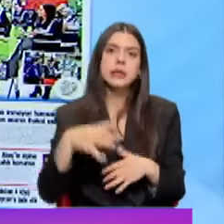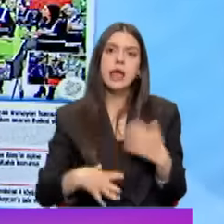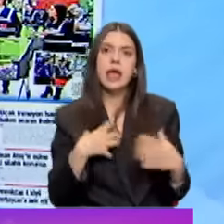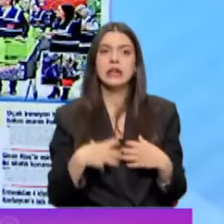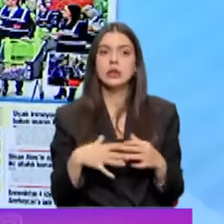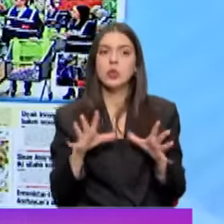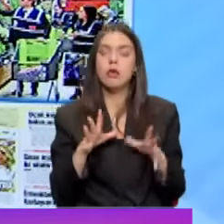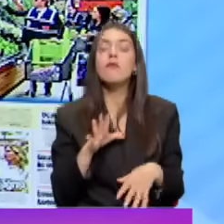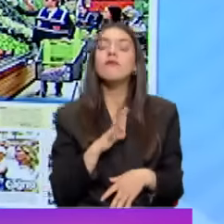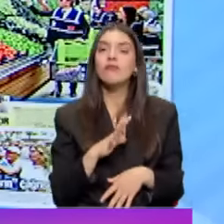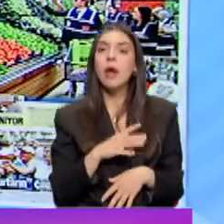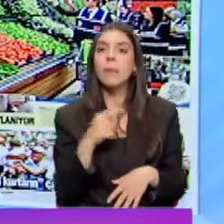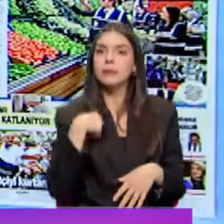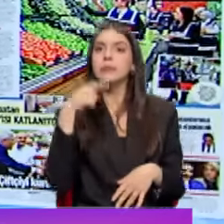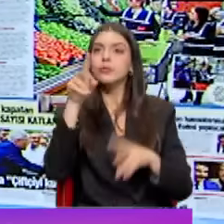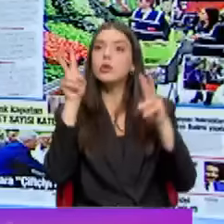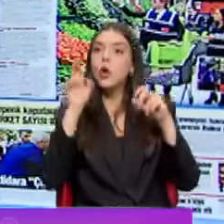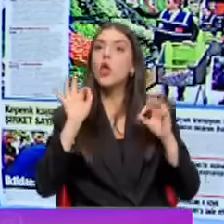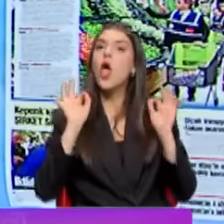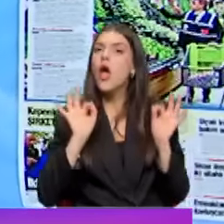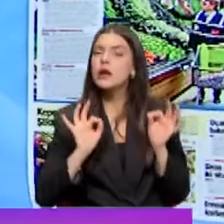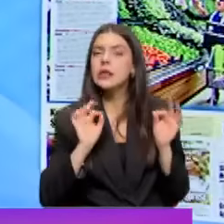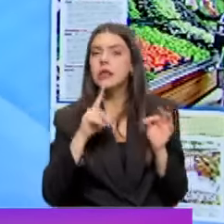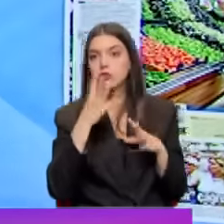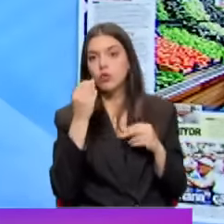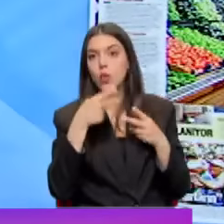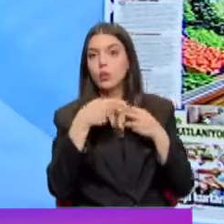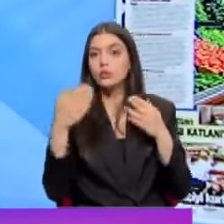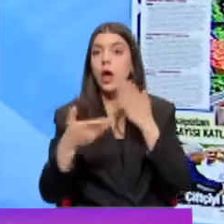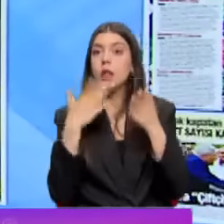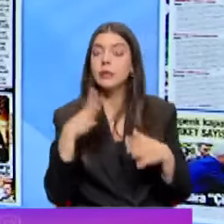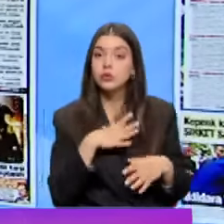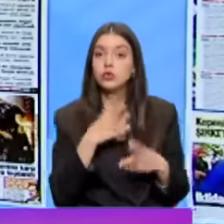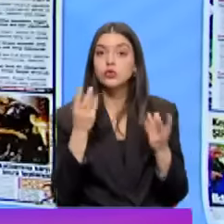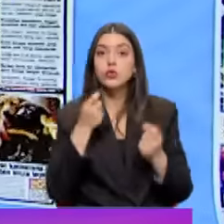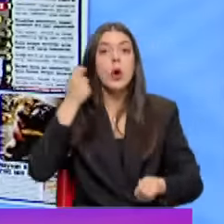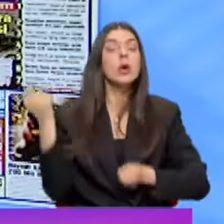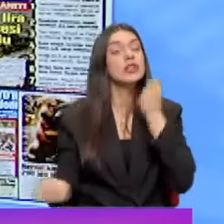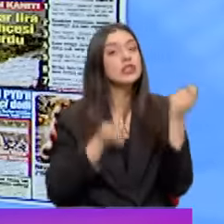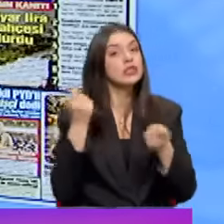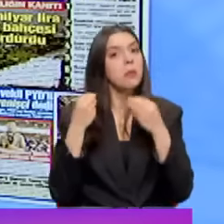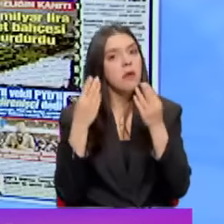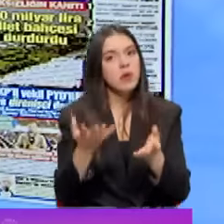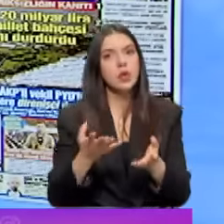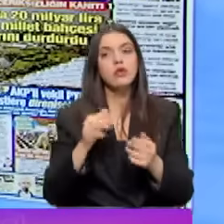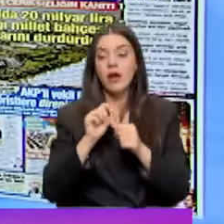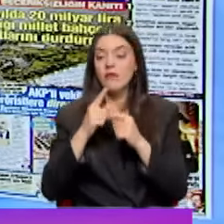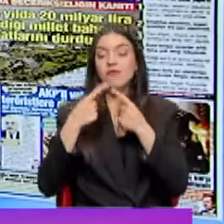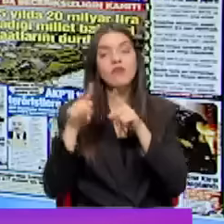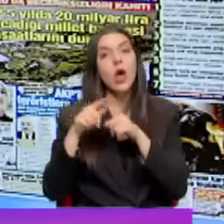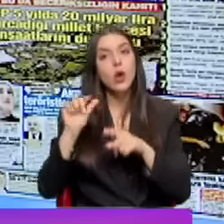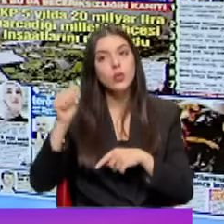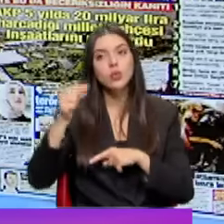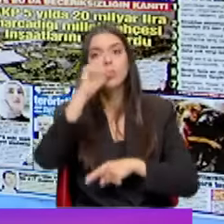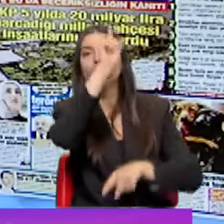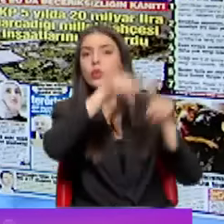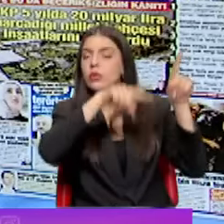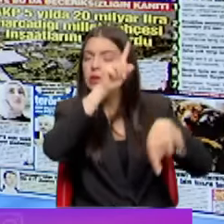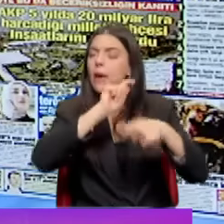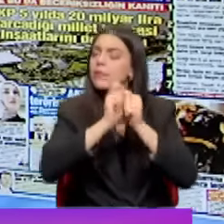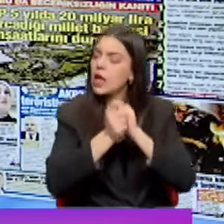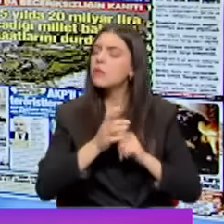efendim biz bu konuyu özellikle burada genişçe ele almak için büyük bir çaba sarf ediyoruz farklı günlerde Gündem değişmiş